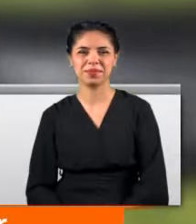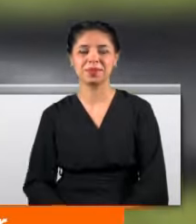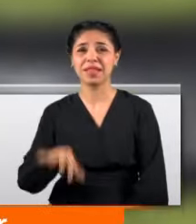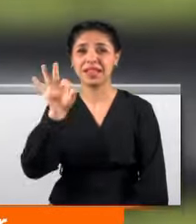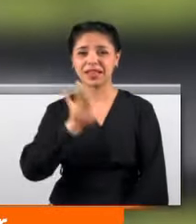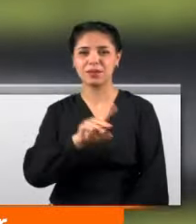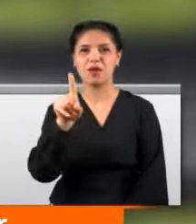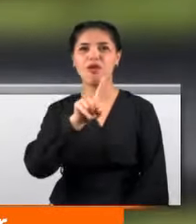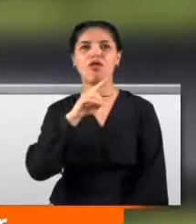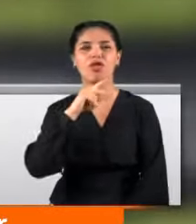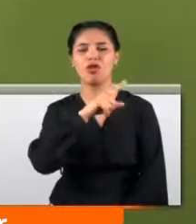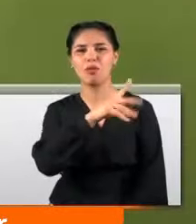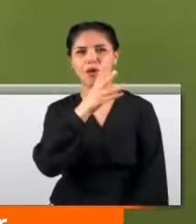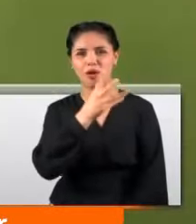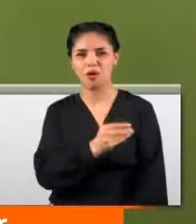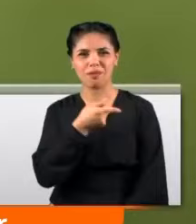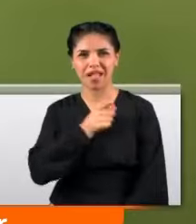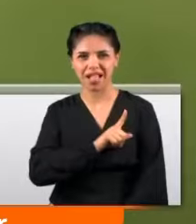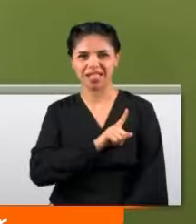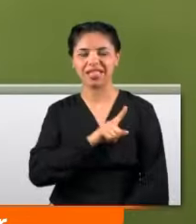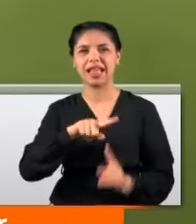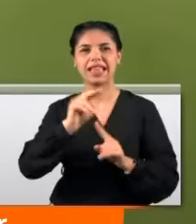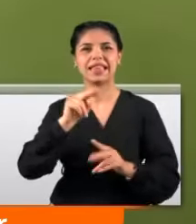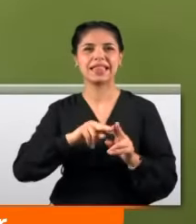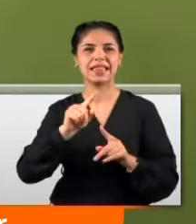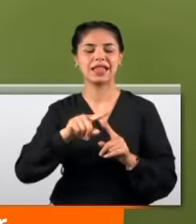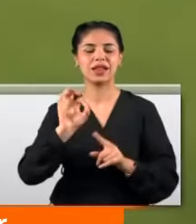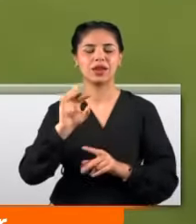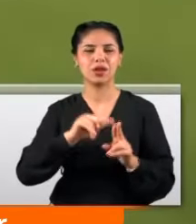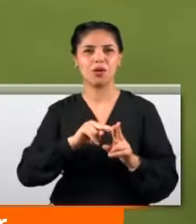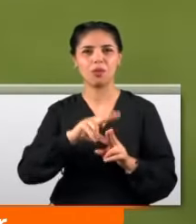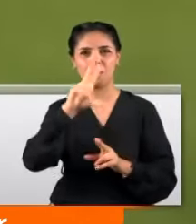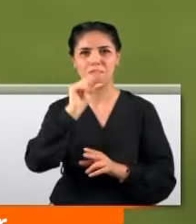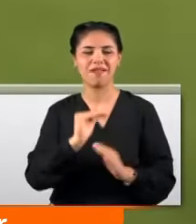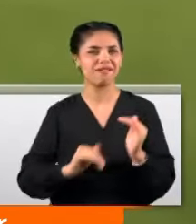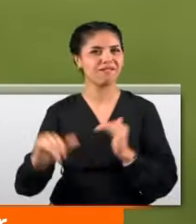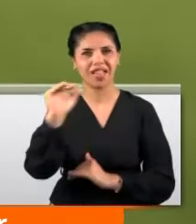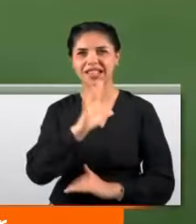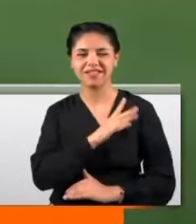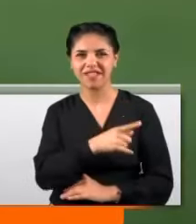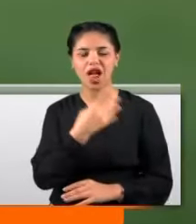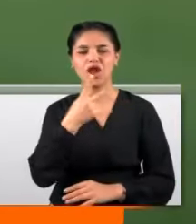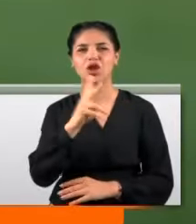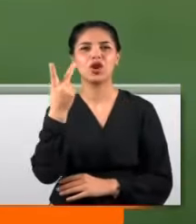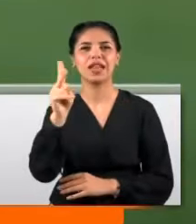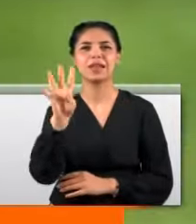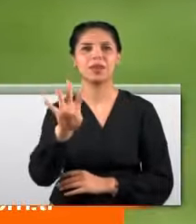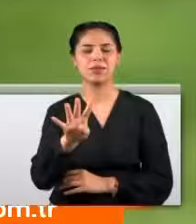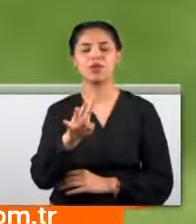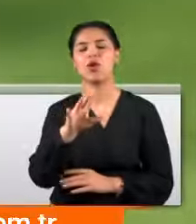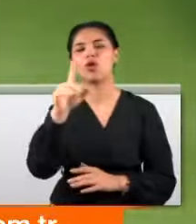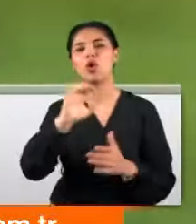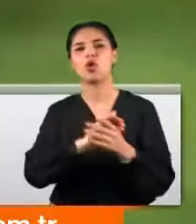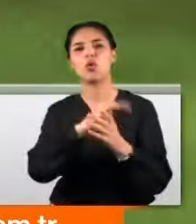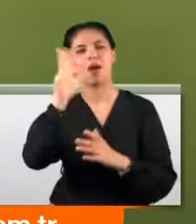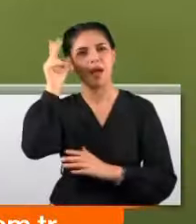Şimdiden 10 numara olmaya aday ufaklık TikTok'ta 1 milyon 200 bin beğeniye ulaştı. Euro 2024 ve Kupa